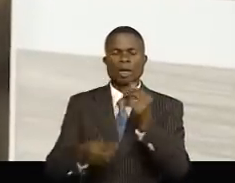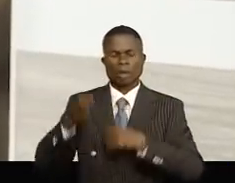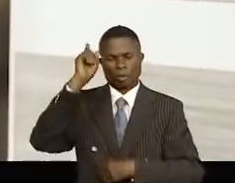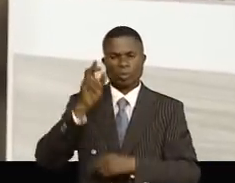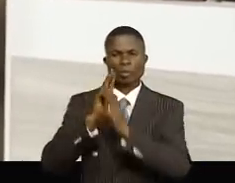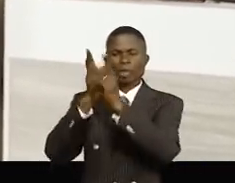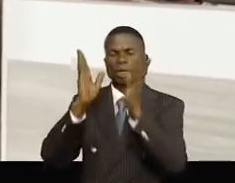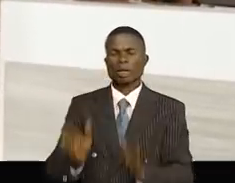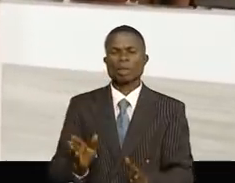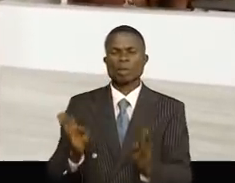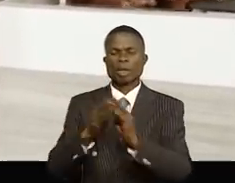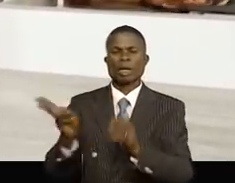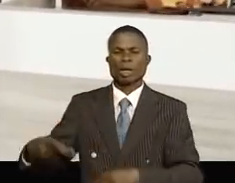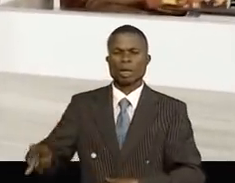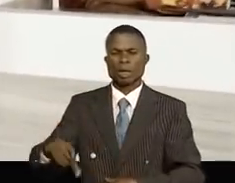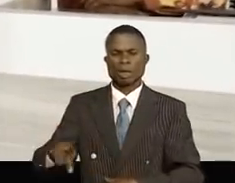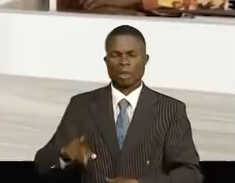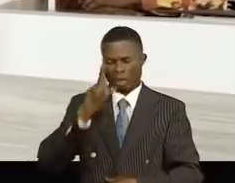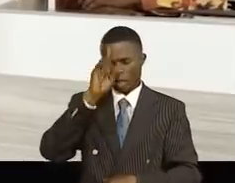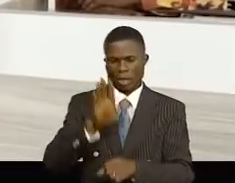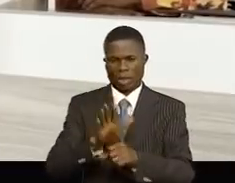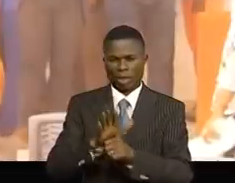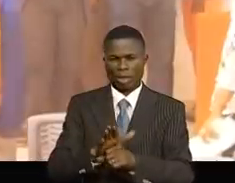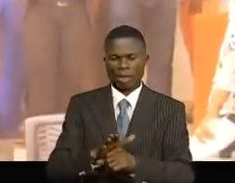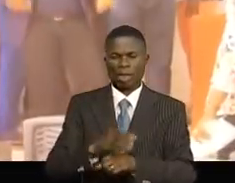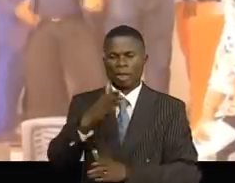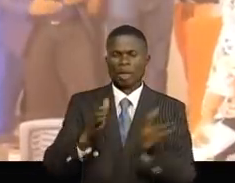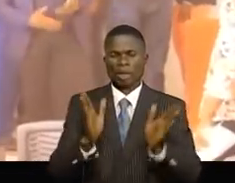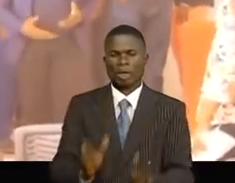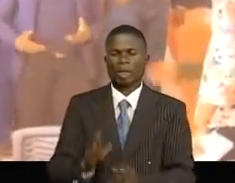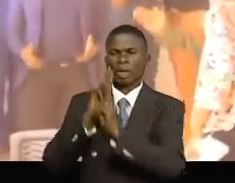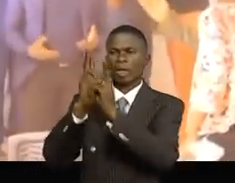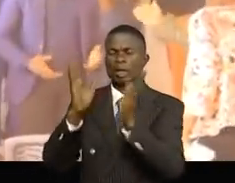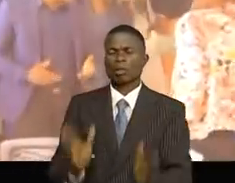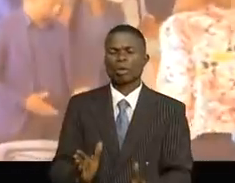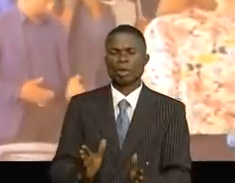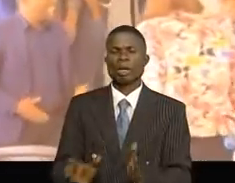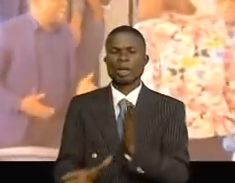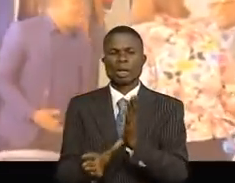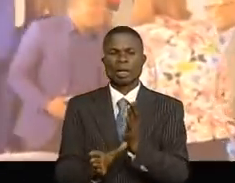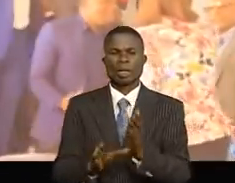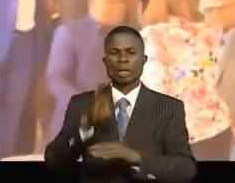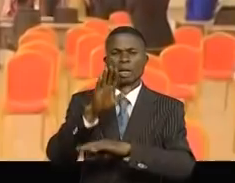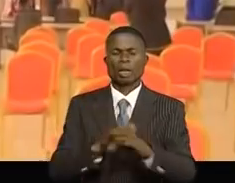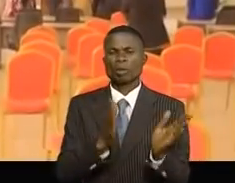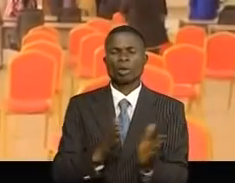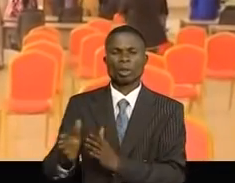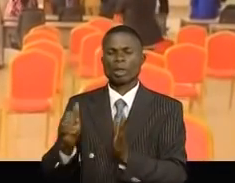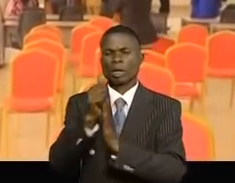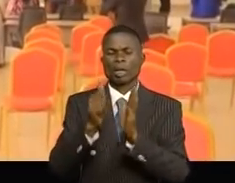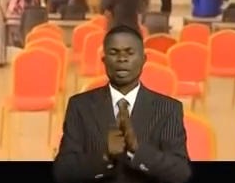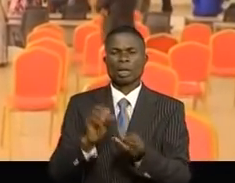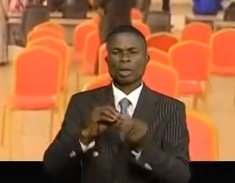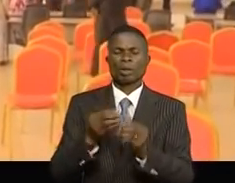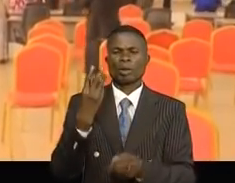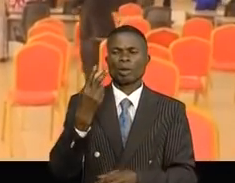le rapporteur de l'Assemblée provinciale en parfaite intelligence, avec la caisseur et les rapporteurs adjoints, a convié conformément aux dispositions de'article 24